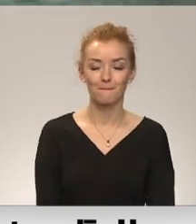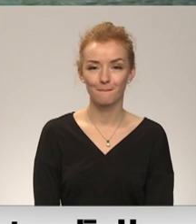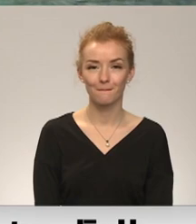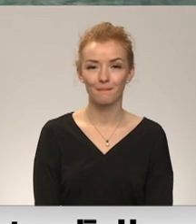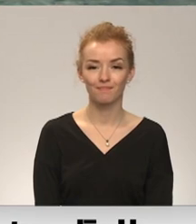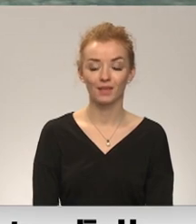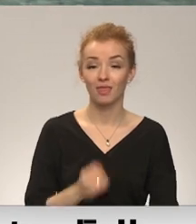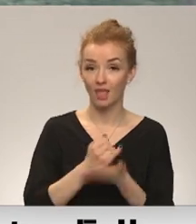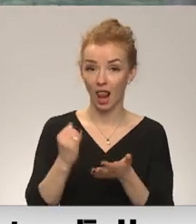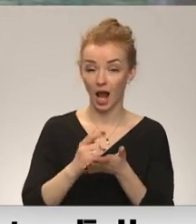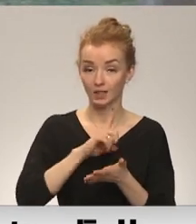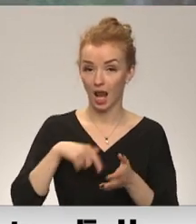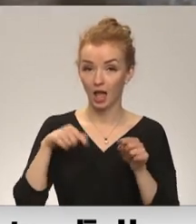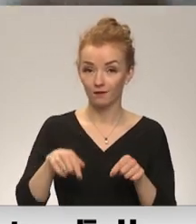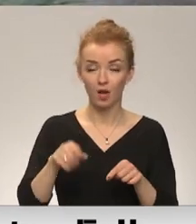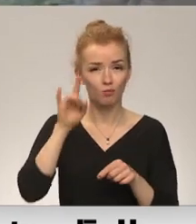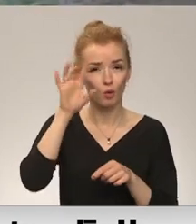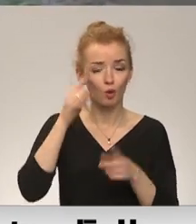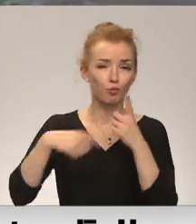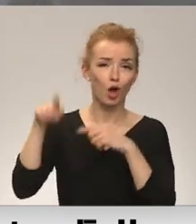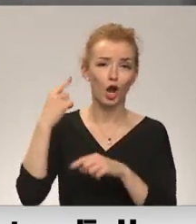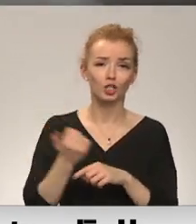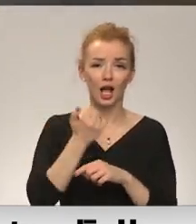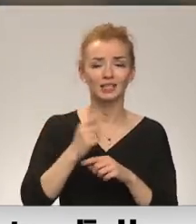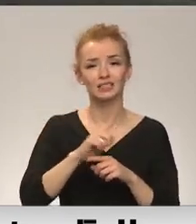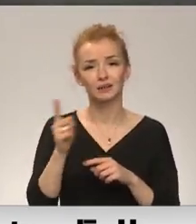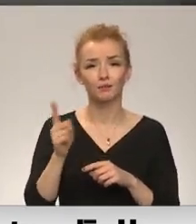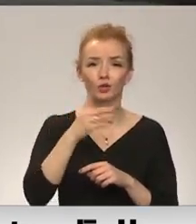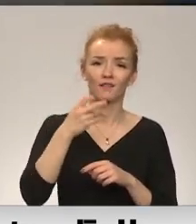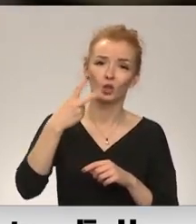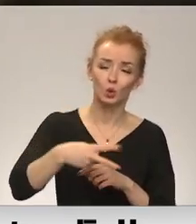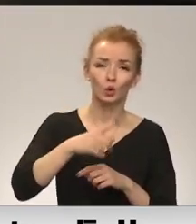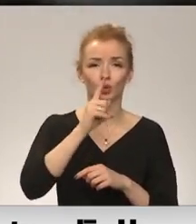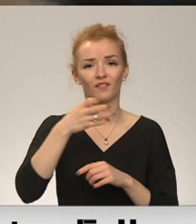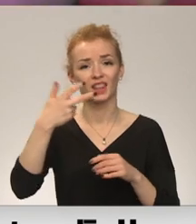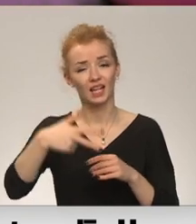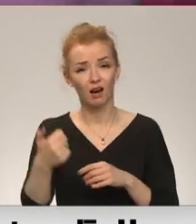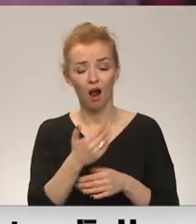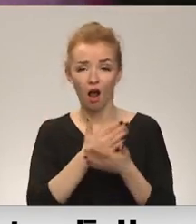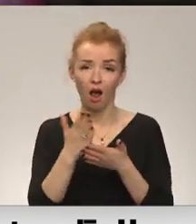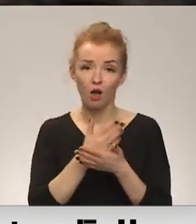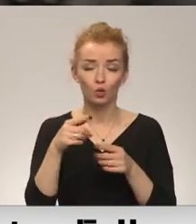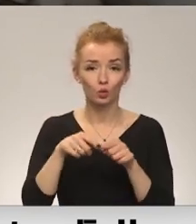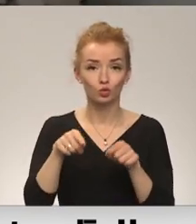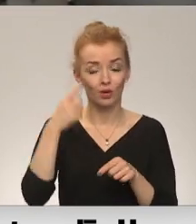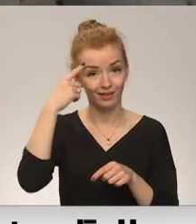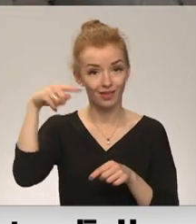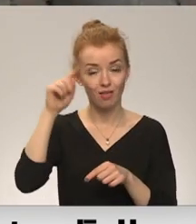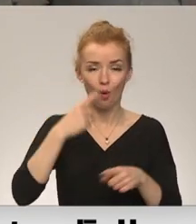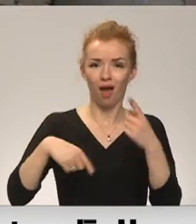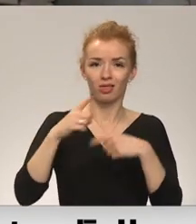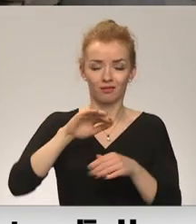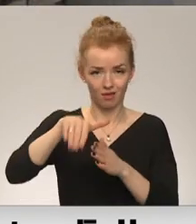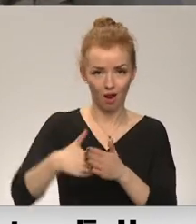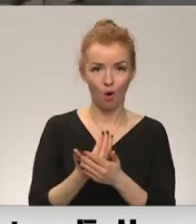Talkas Latvijā bija populārs pagājušā gadsimta 20. un 30. Gados. Ideja seno kultūra vēstures mantojumu atkal